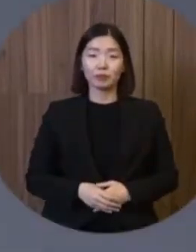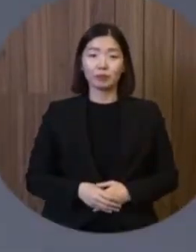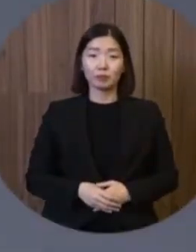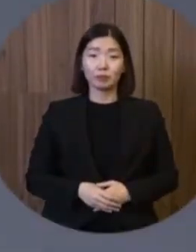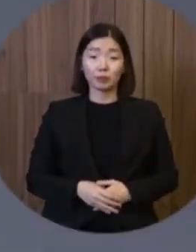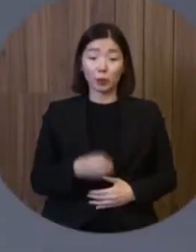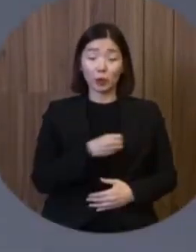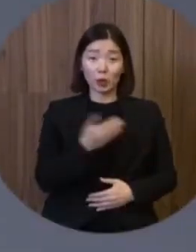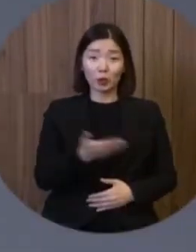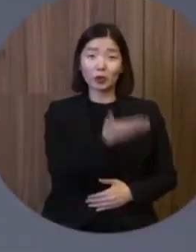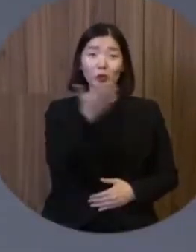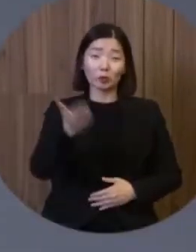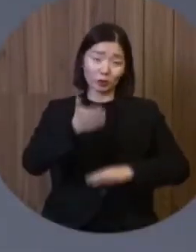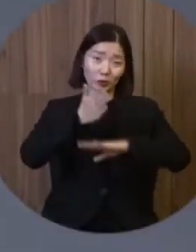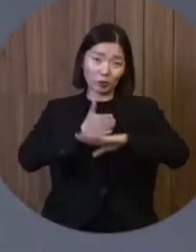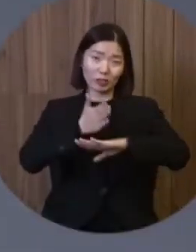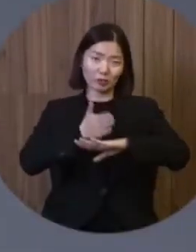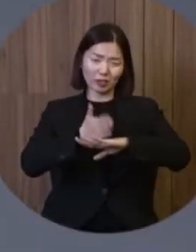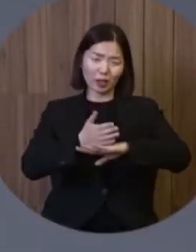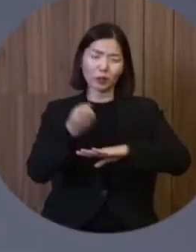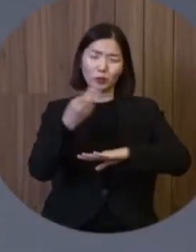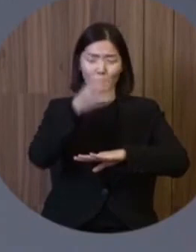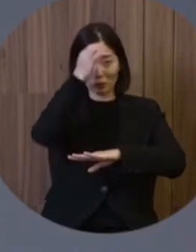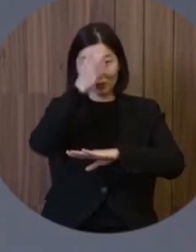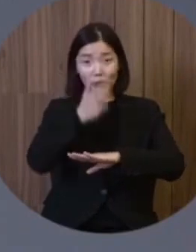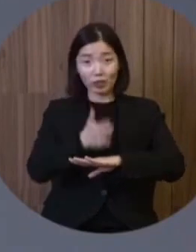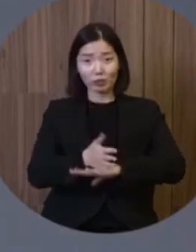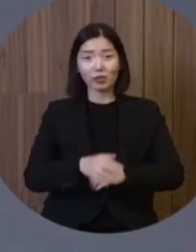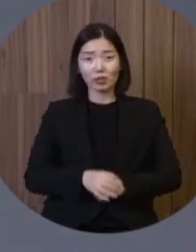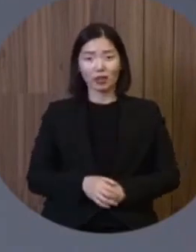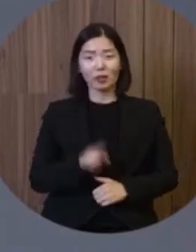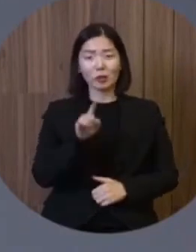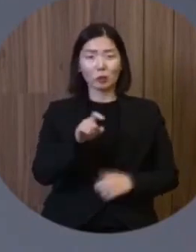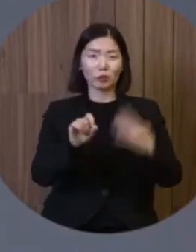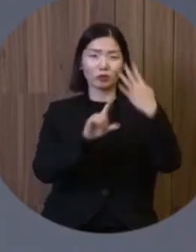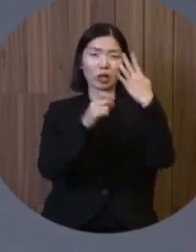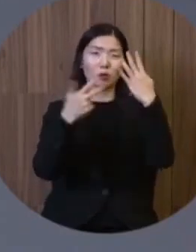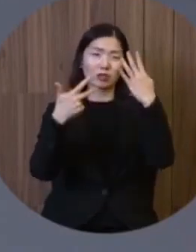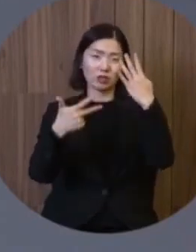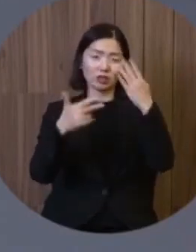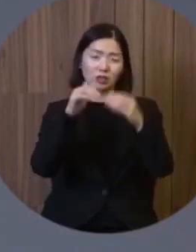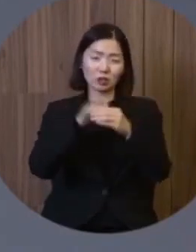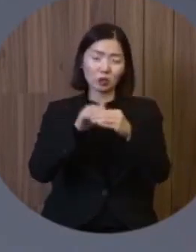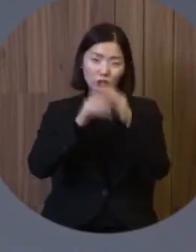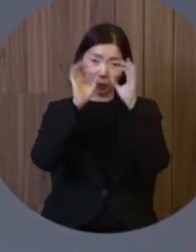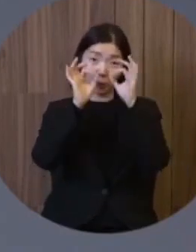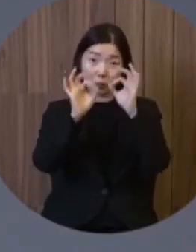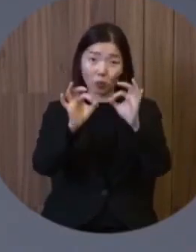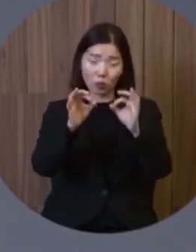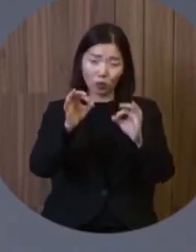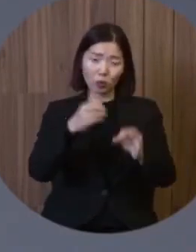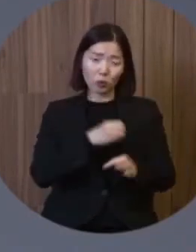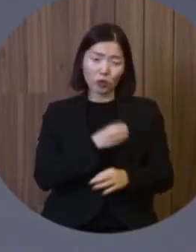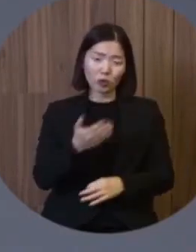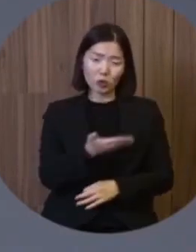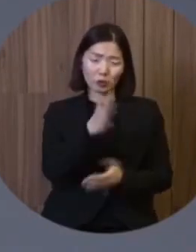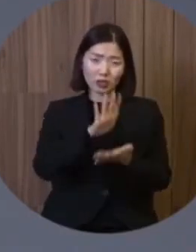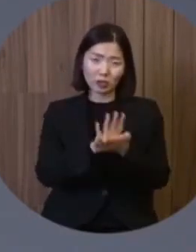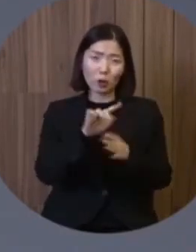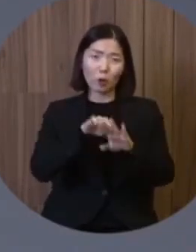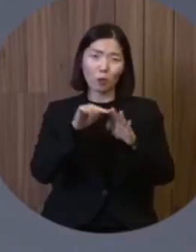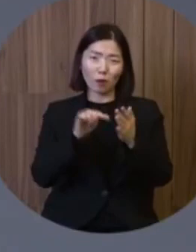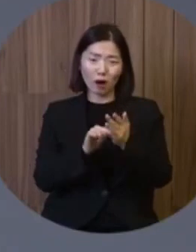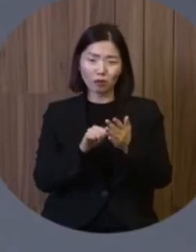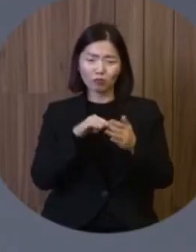동지 여러분 고맙습니다. 죄송합니다. 이번 보궐선거에서 보여준 동지 여러분들의 열정과